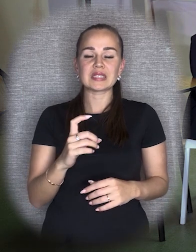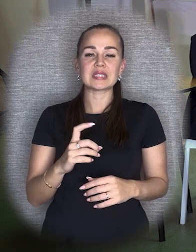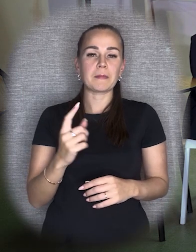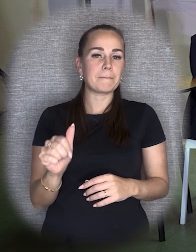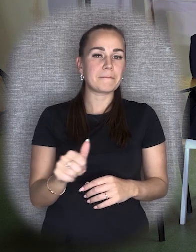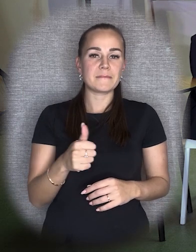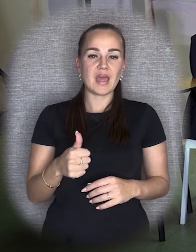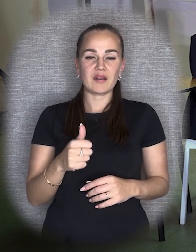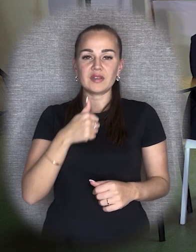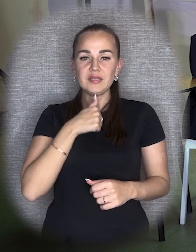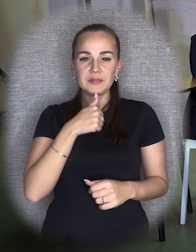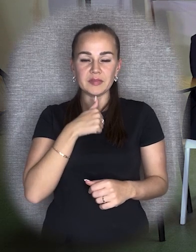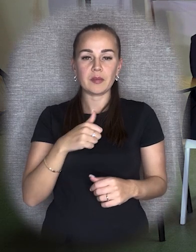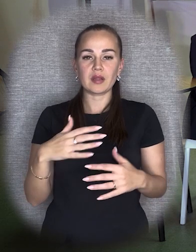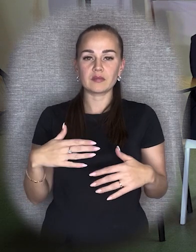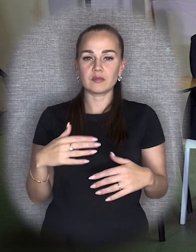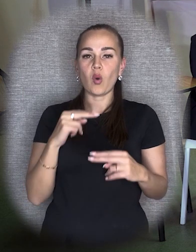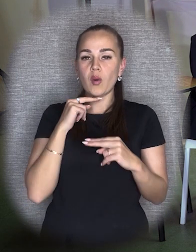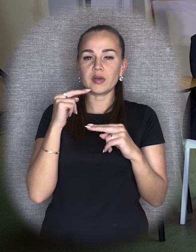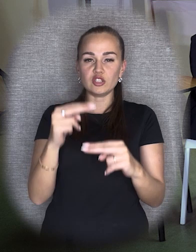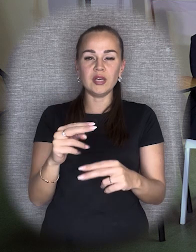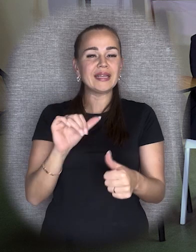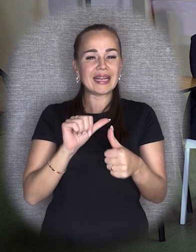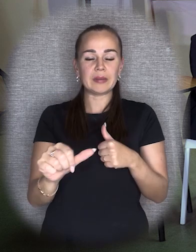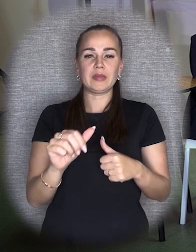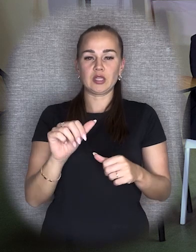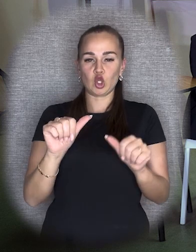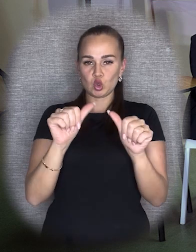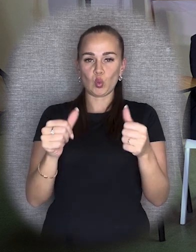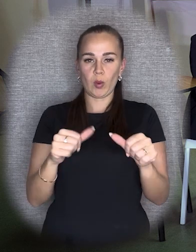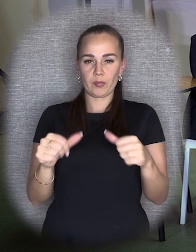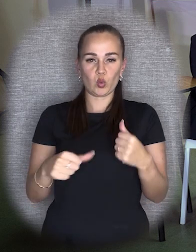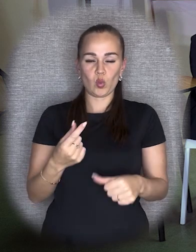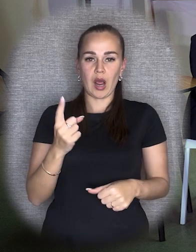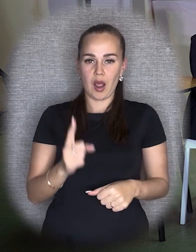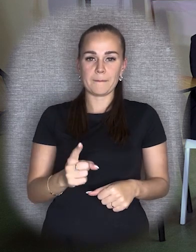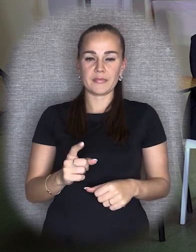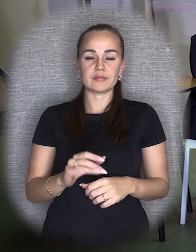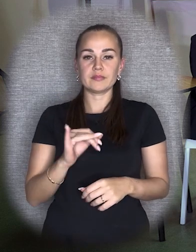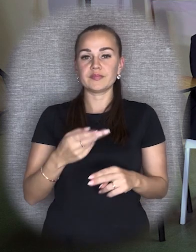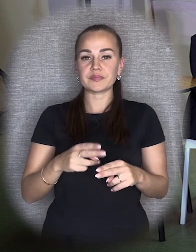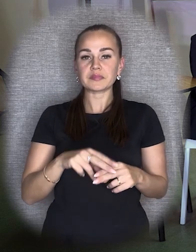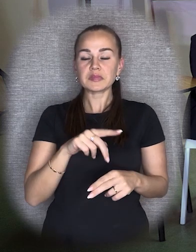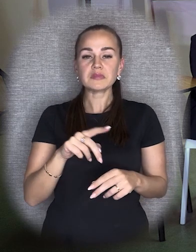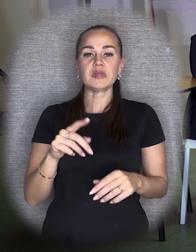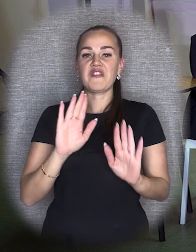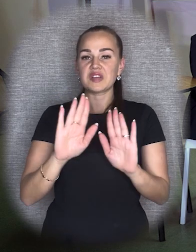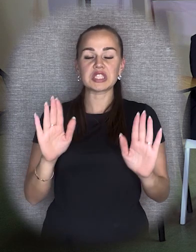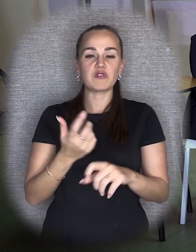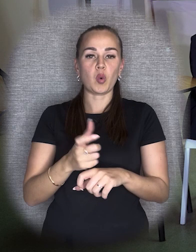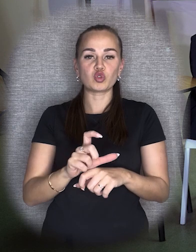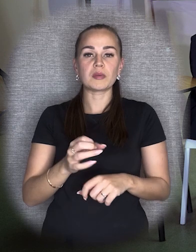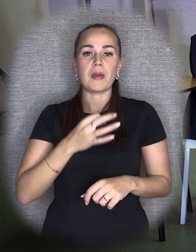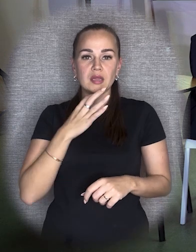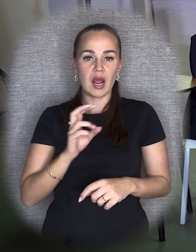был одним из первых экспериментов обращения исключительно к скульптуре. Вот. Ну и эта выставка очень понравилась нашим посетителям,